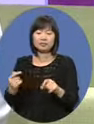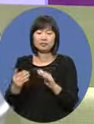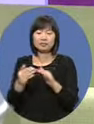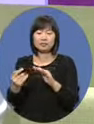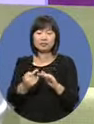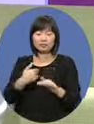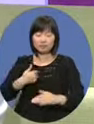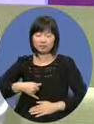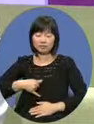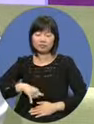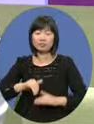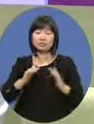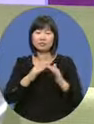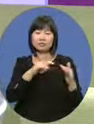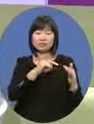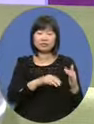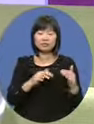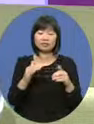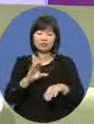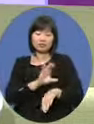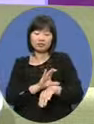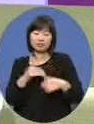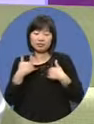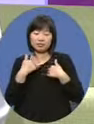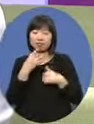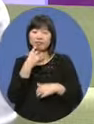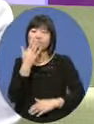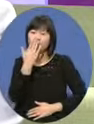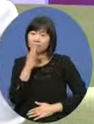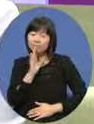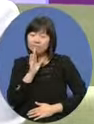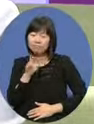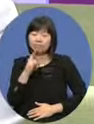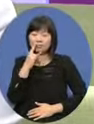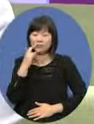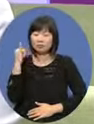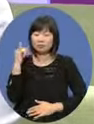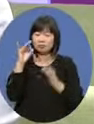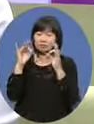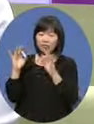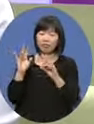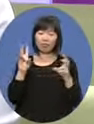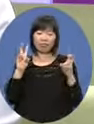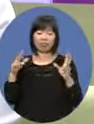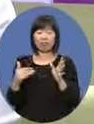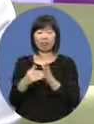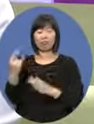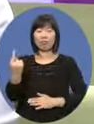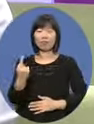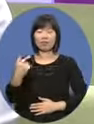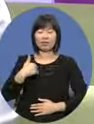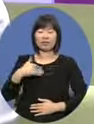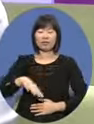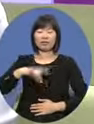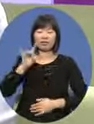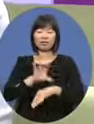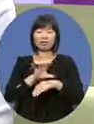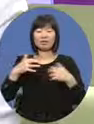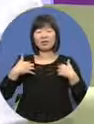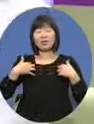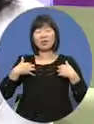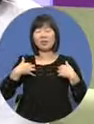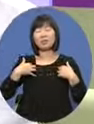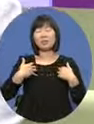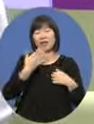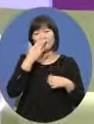우리 아빠는요, 집에서요, 컴퓨터 네. 게임만 해요. 이런 이야기를 하고 어머님도 퇴근해서 오면 자기가 먼저 컴퓨터 게임을 하고 있으니까